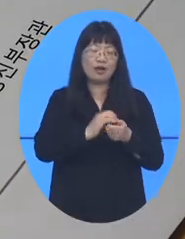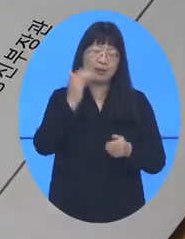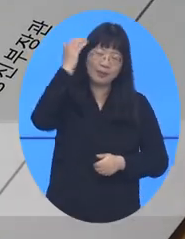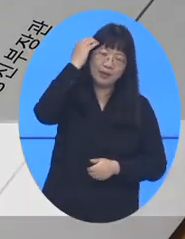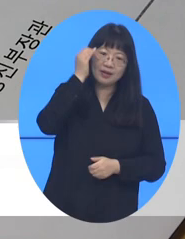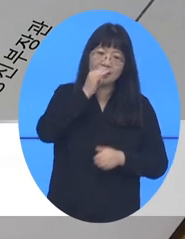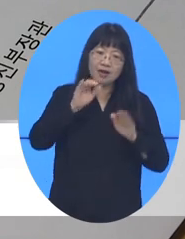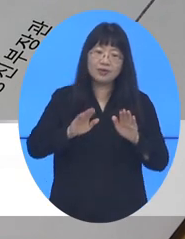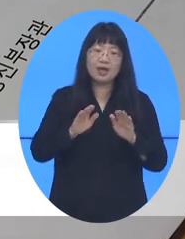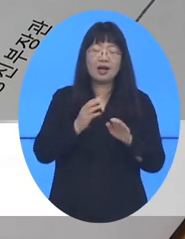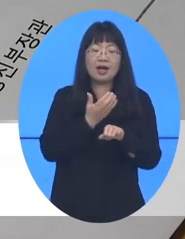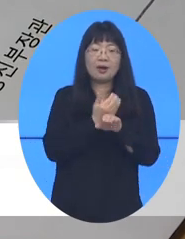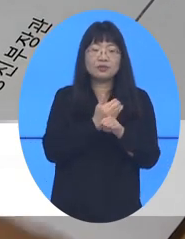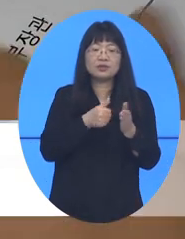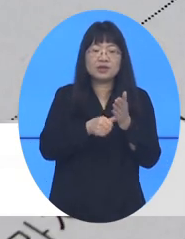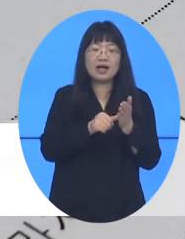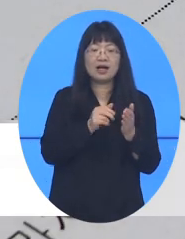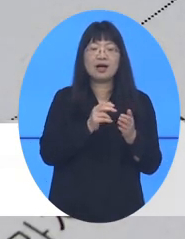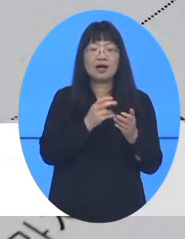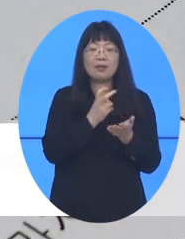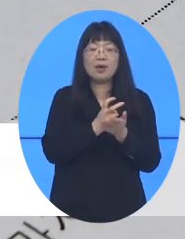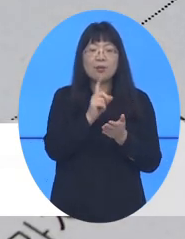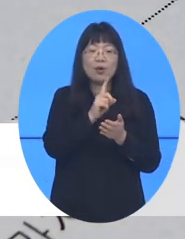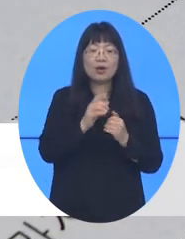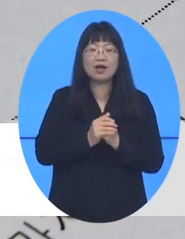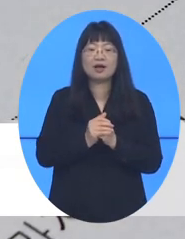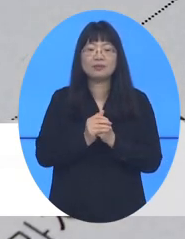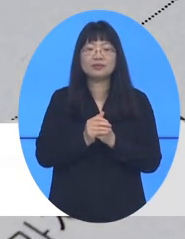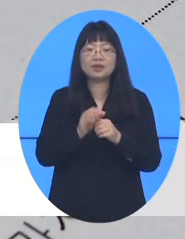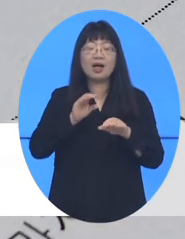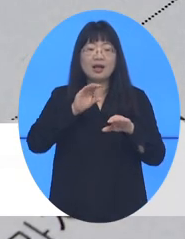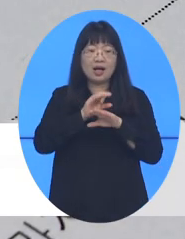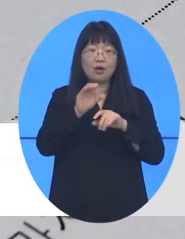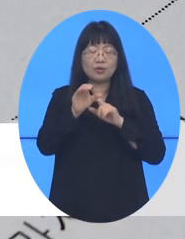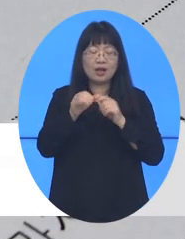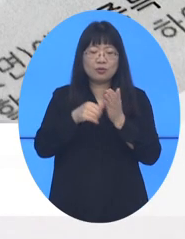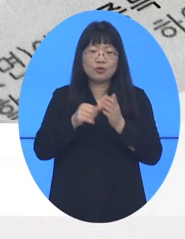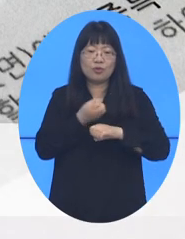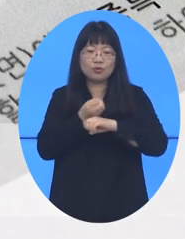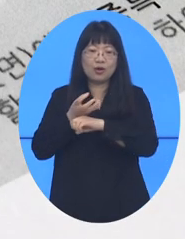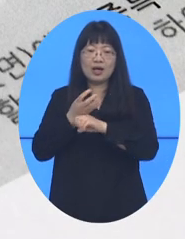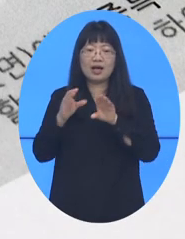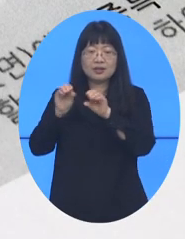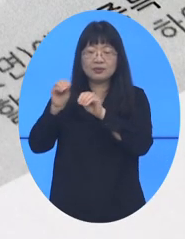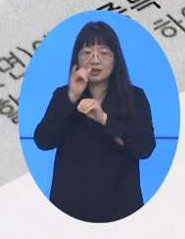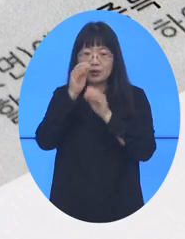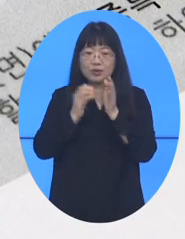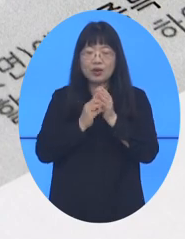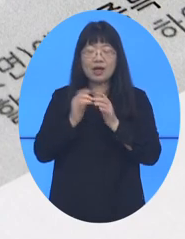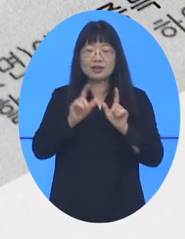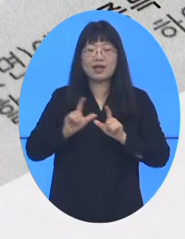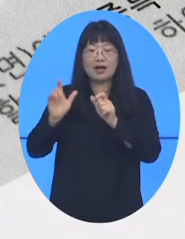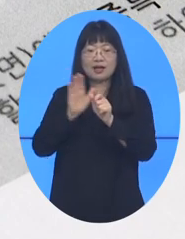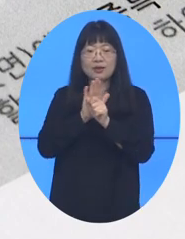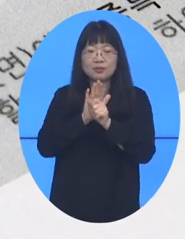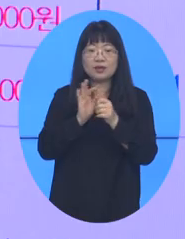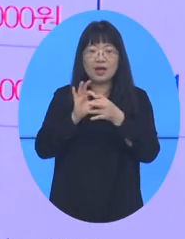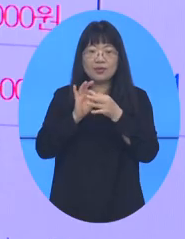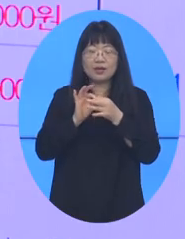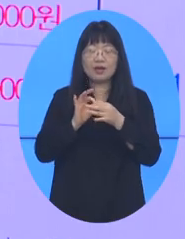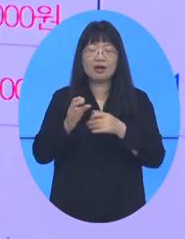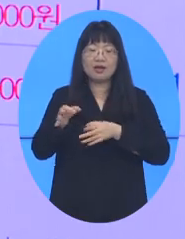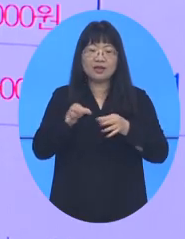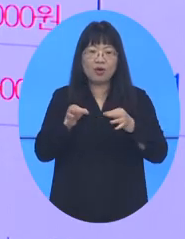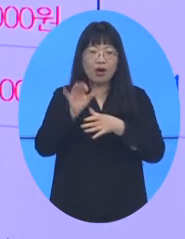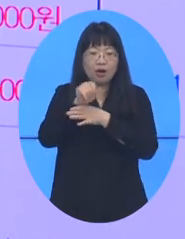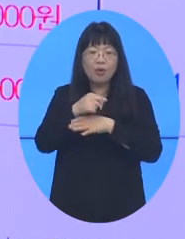됐습니다. 현행 화물자동차법상 자가용 화물차의 유상 운송은 금지돼 있고 생활물류서비스법에 근거해 영업